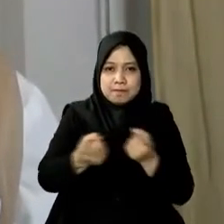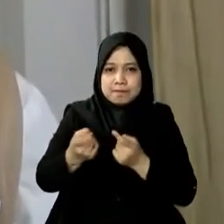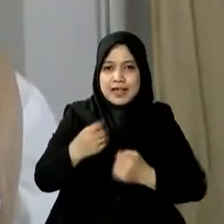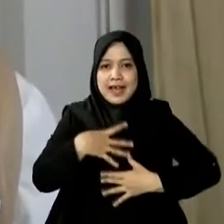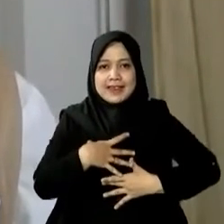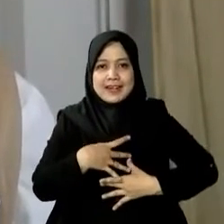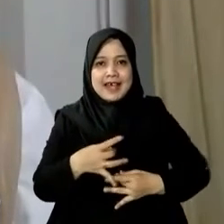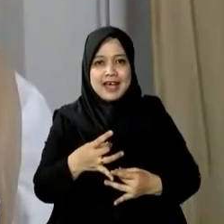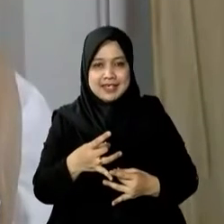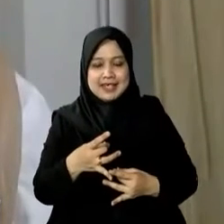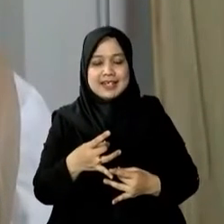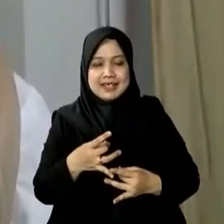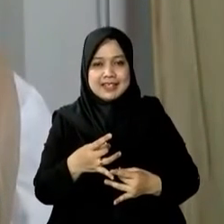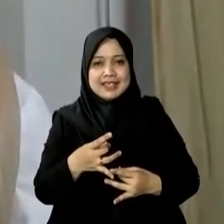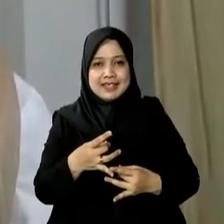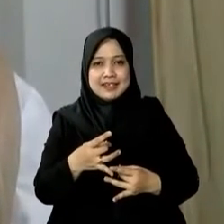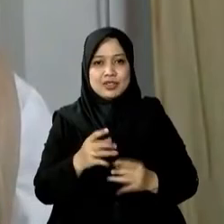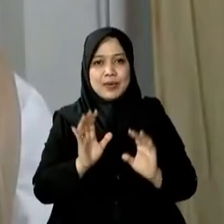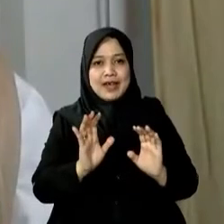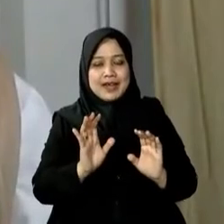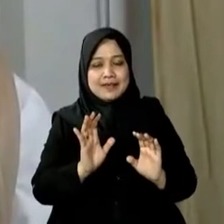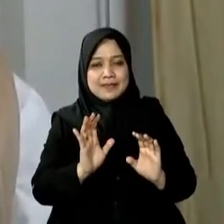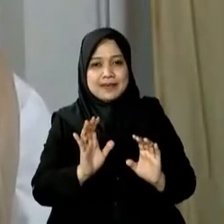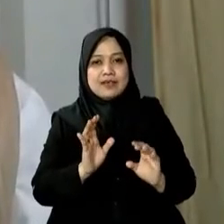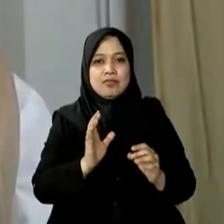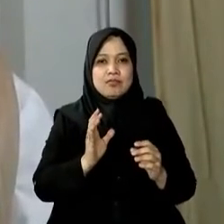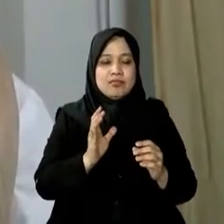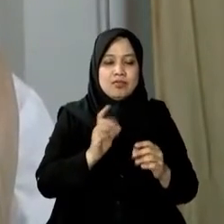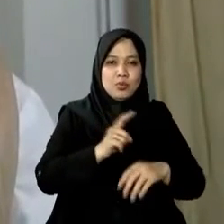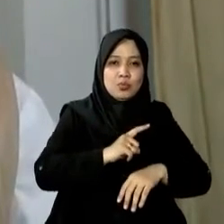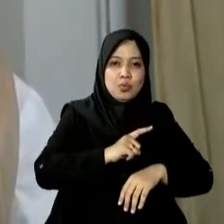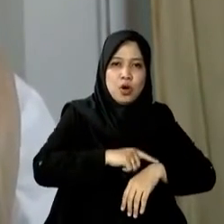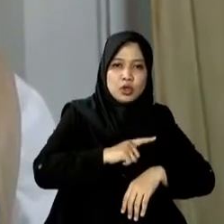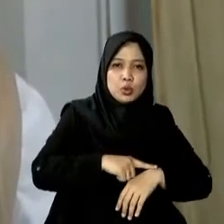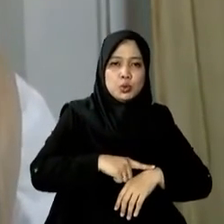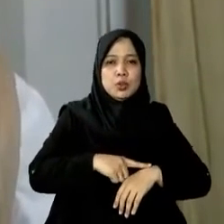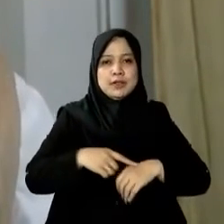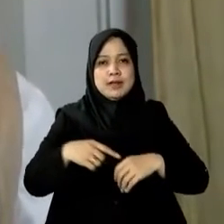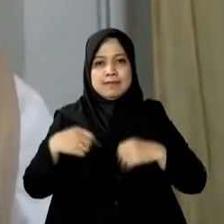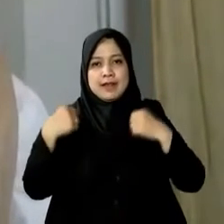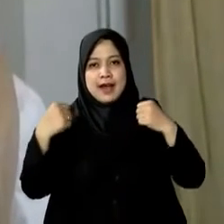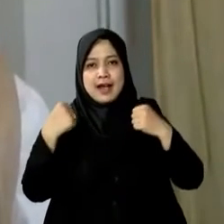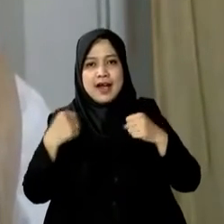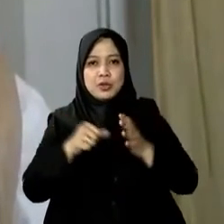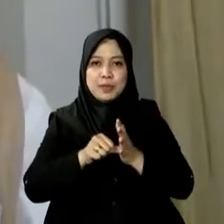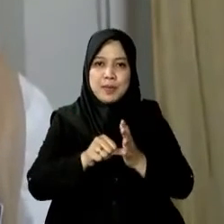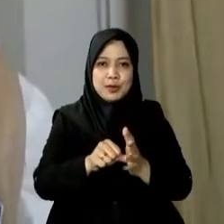banyak yang mau memberikan waktu dan tenaganya untuk sama-sama membantu saudara-saudara sebangsa